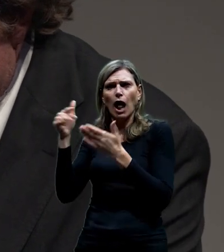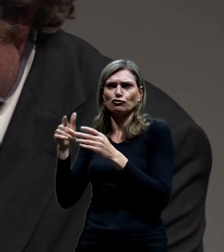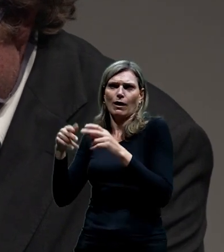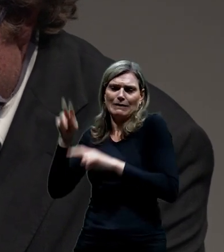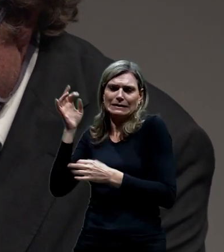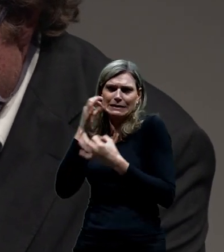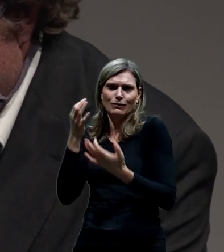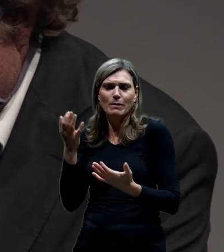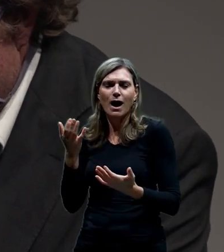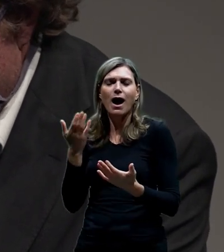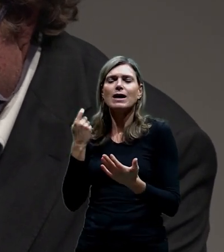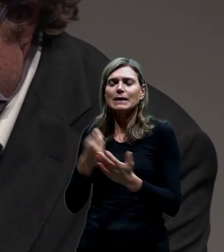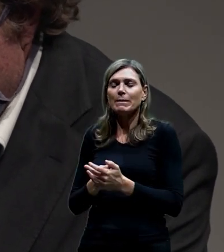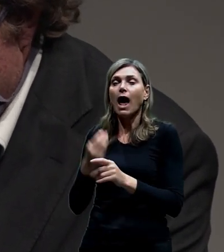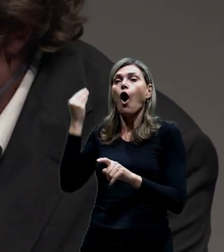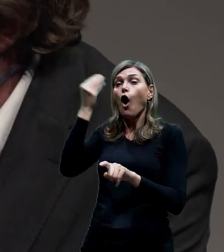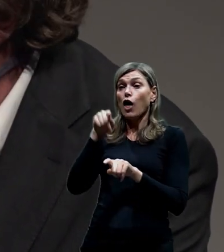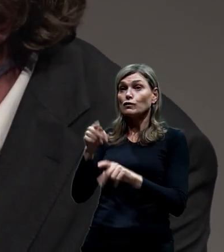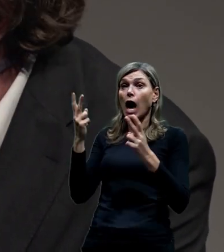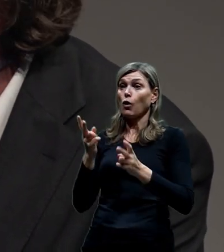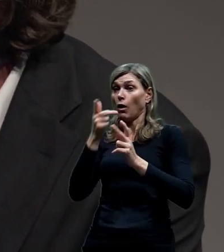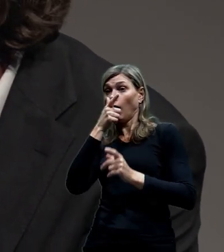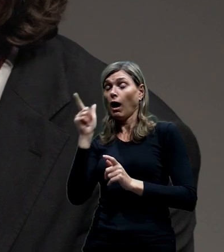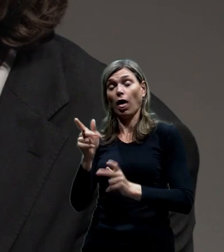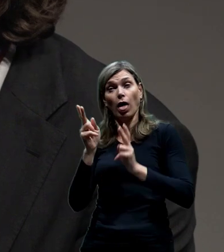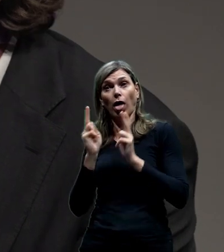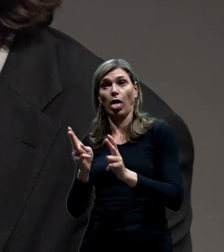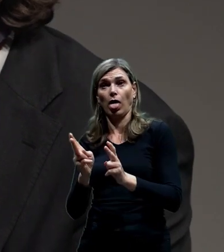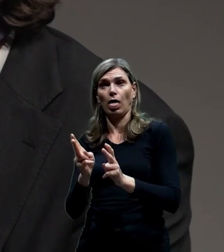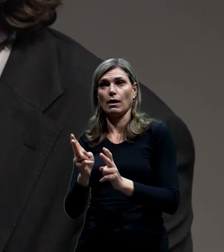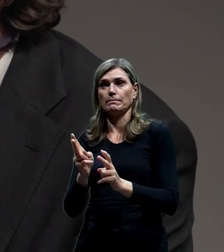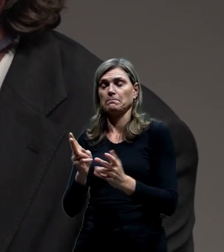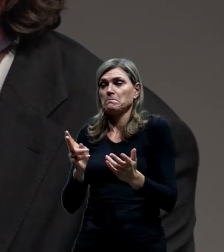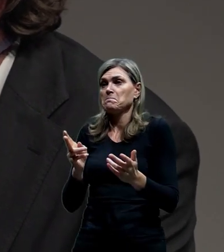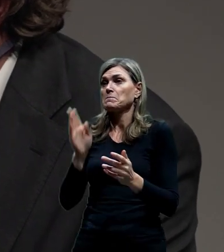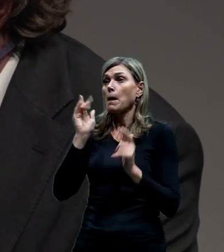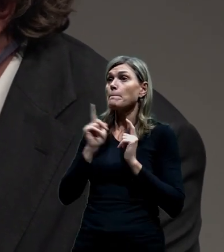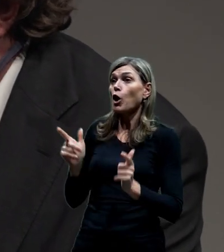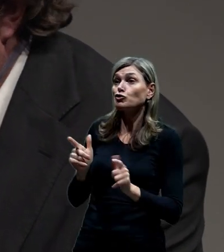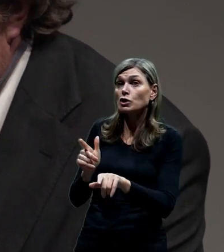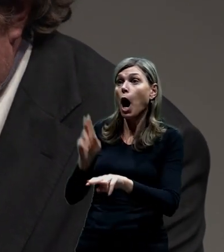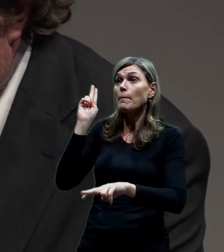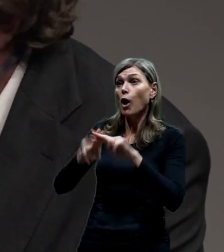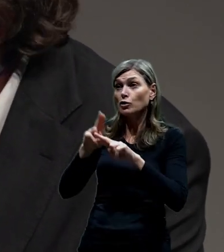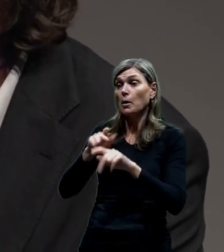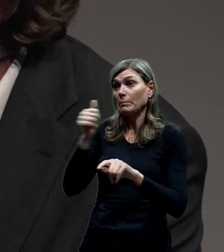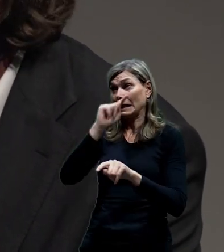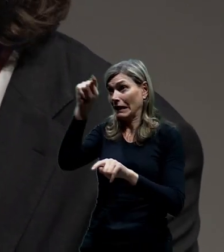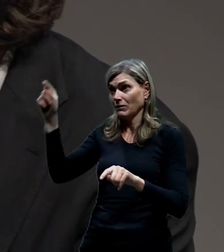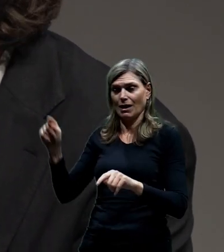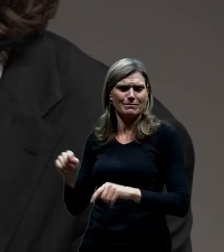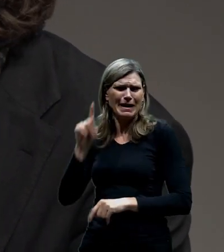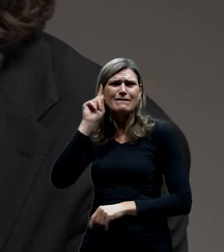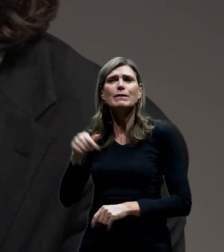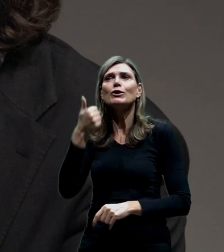neznamená, že ty holejšavičky se musí nechat být, až bude všechno. Za první všechno nebude nikdy,